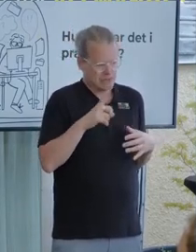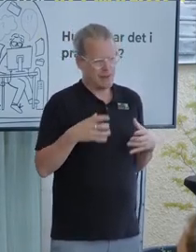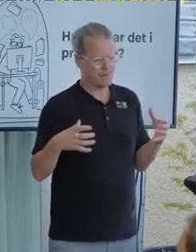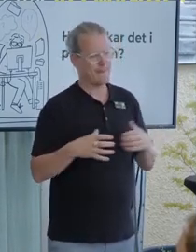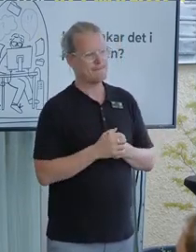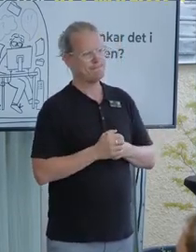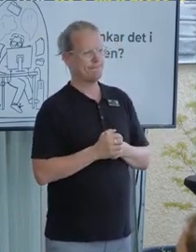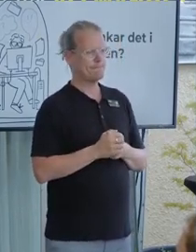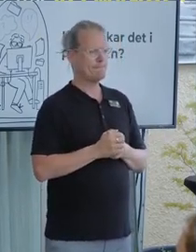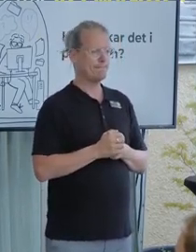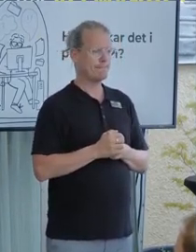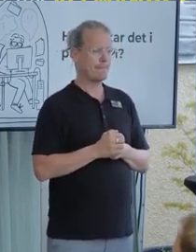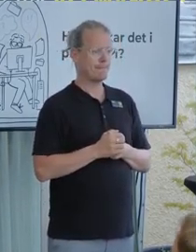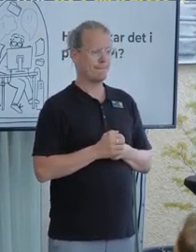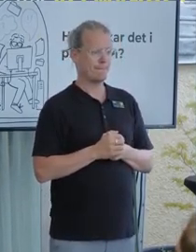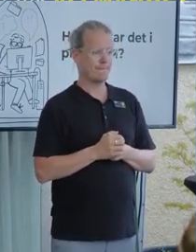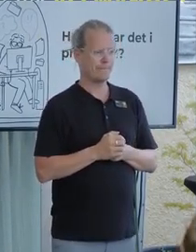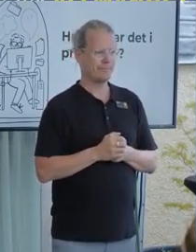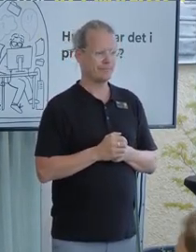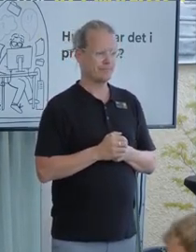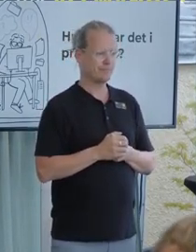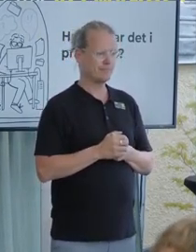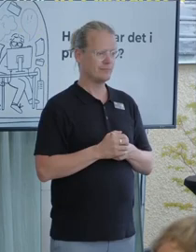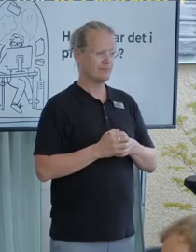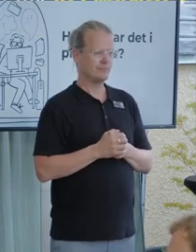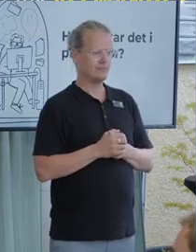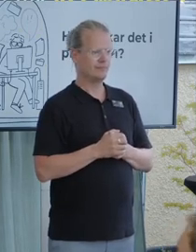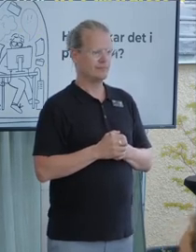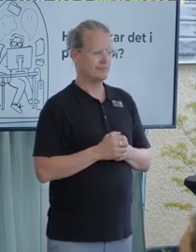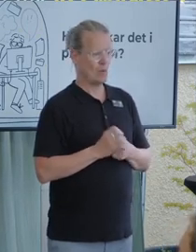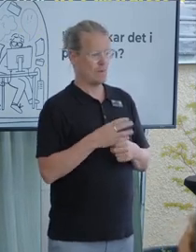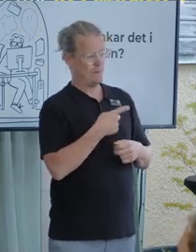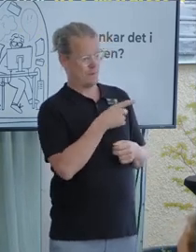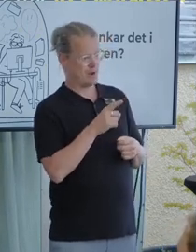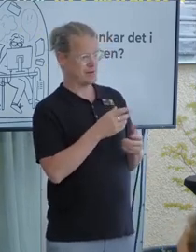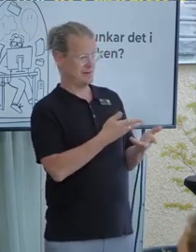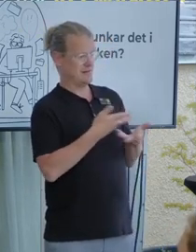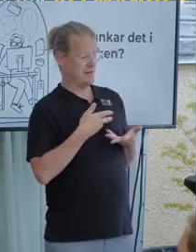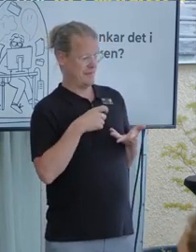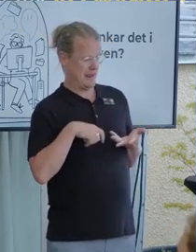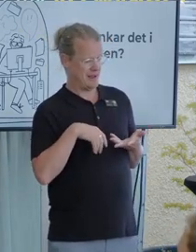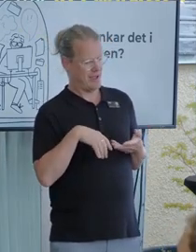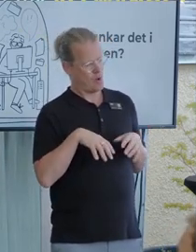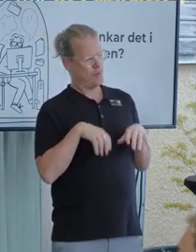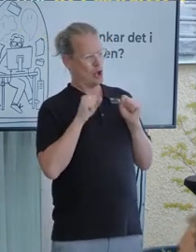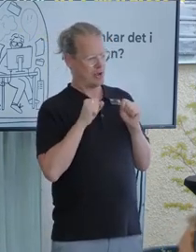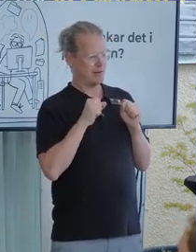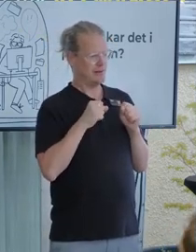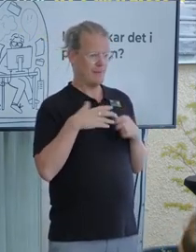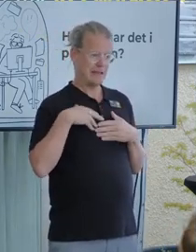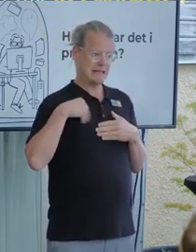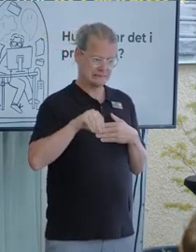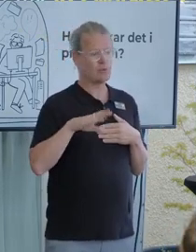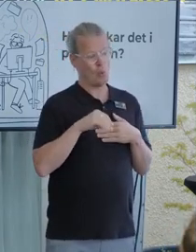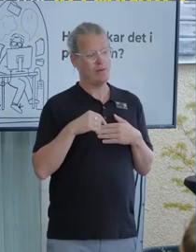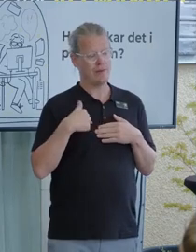också från vår uppdragsgivare sida vill satsa på. Självklart behöver vi bygga ut den verksamheten, och det behöver vi göra, ja,